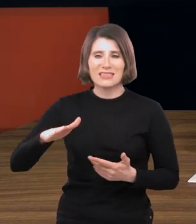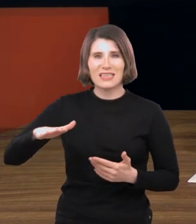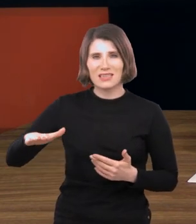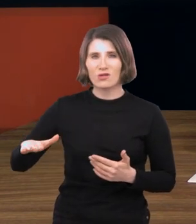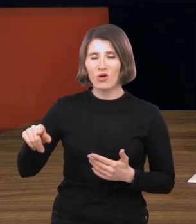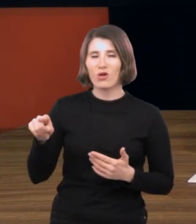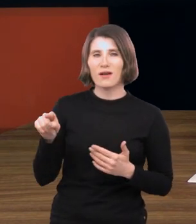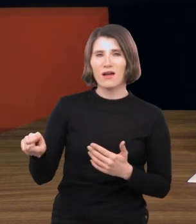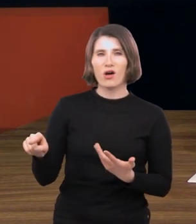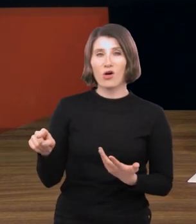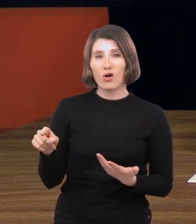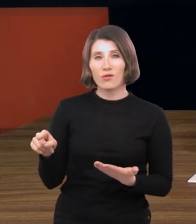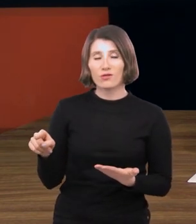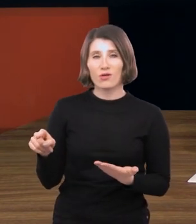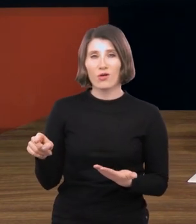takim dzieckiem, które